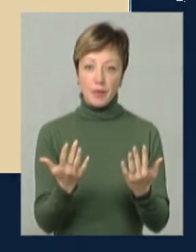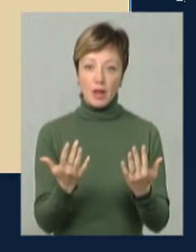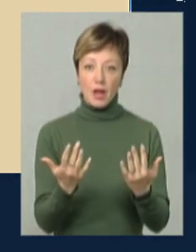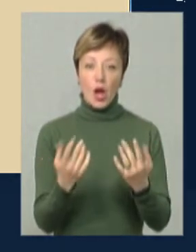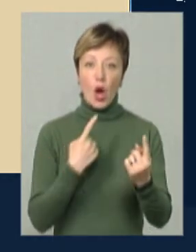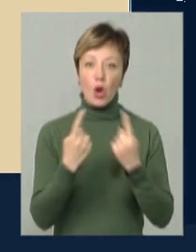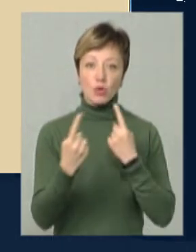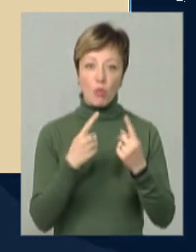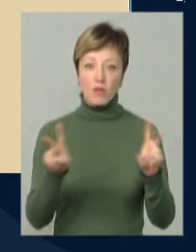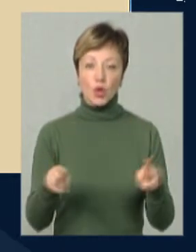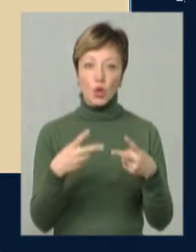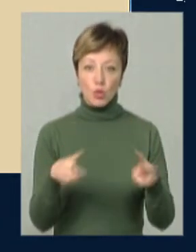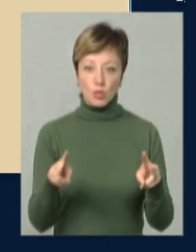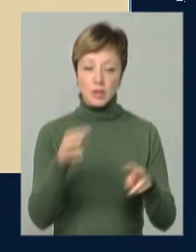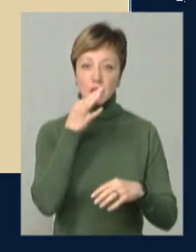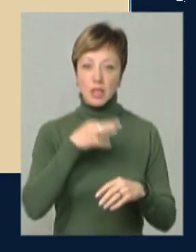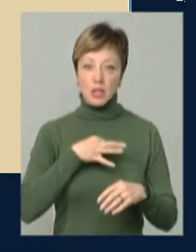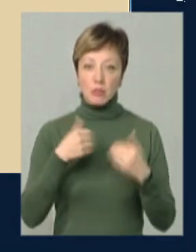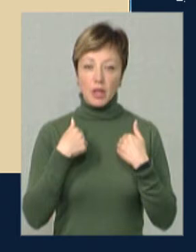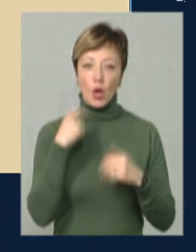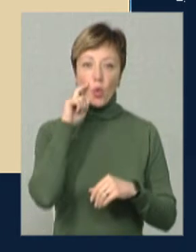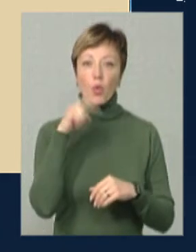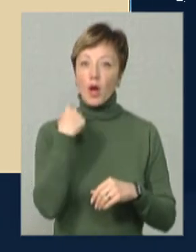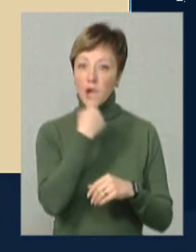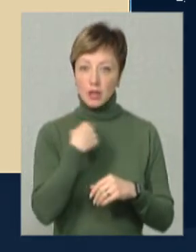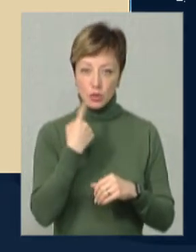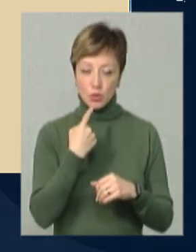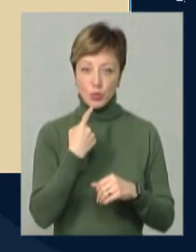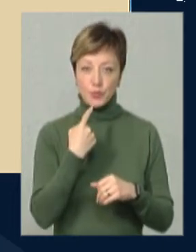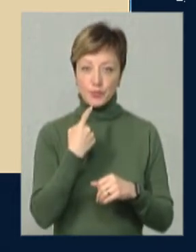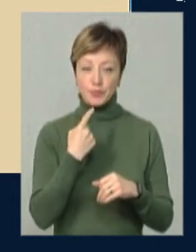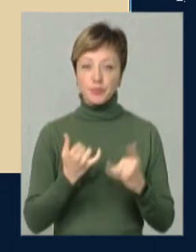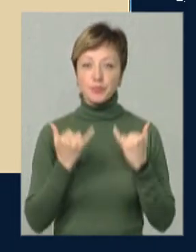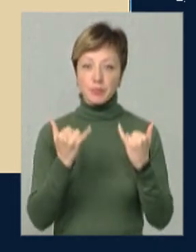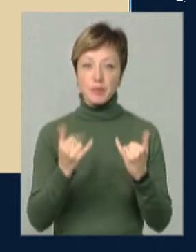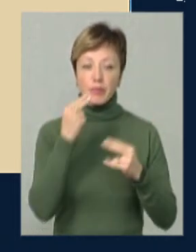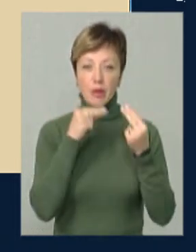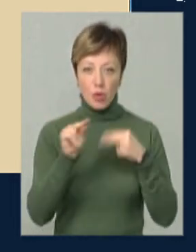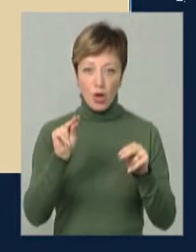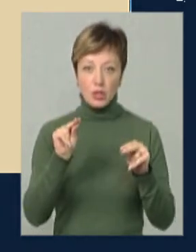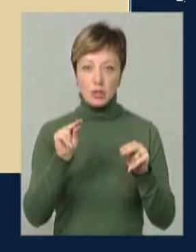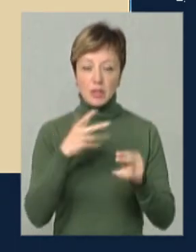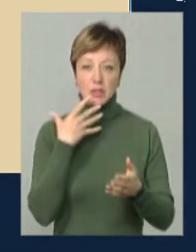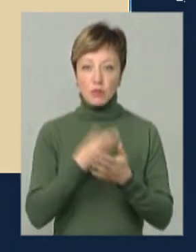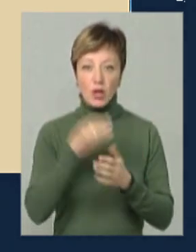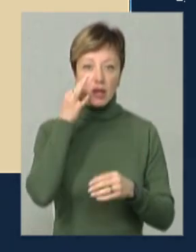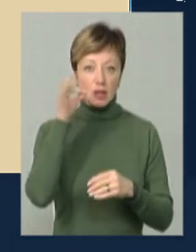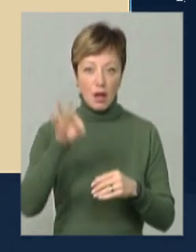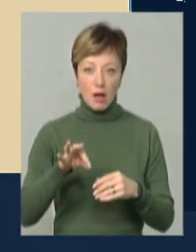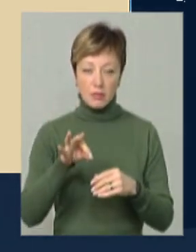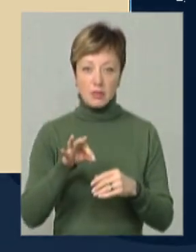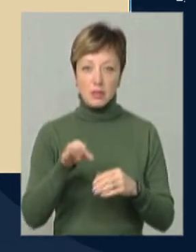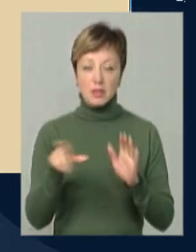такий розмовний клуб «Скажи мені українською» для покращення своїх навиків